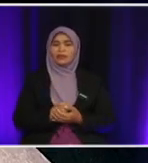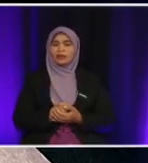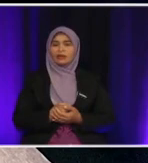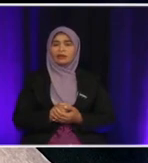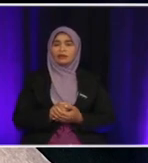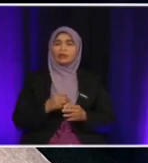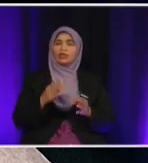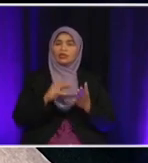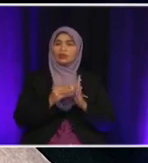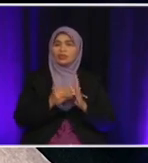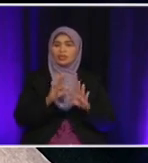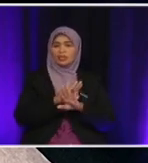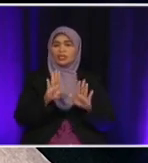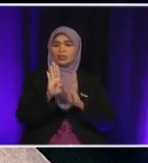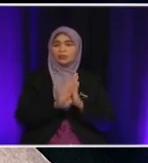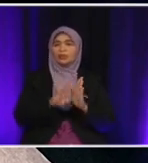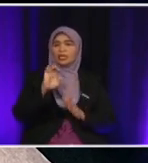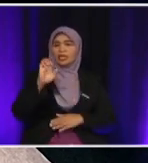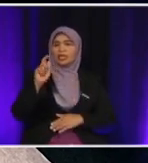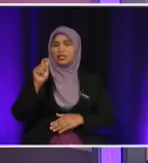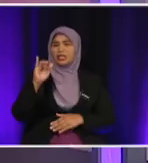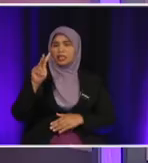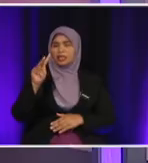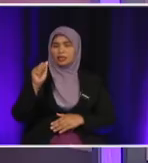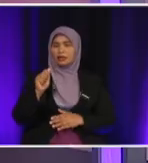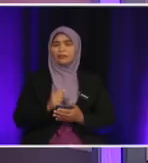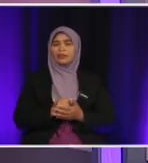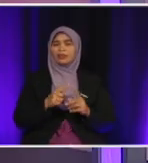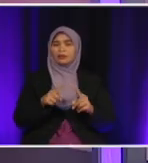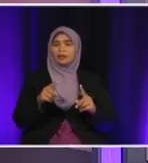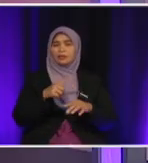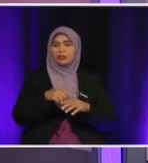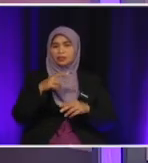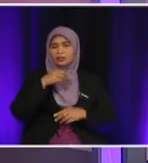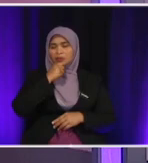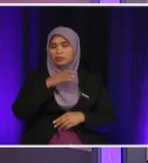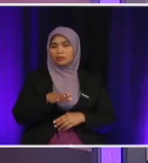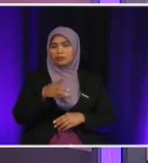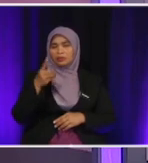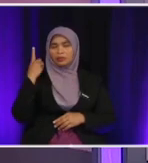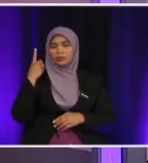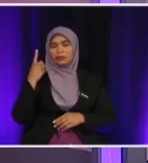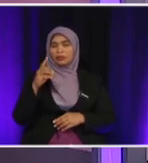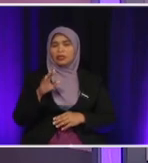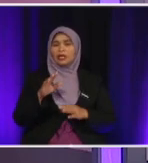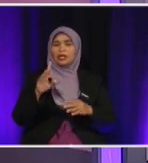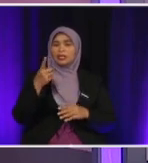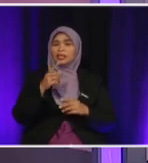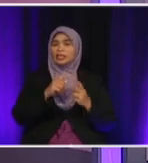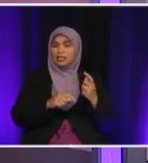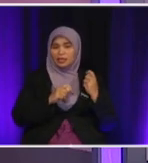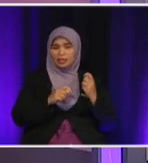Tentara dengan tentara itulah yang diamalkan oleh Rasulullah Shallallahu Alaihi Wasallam seterusnya